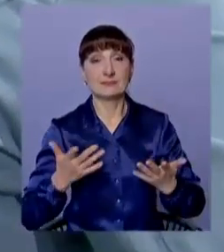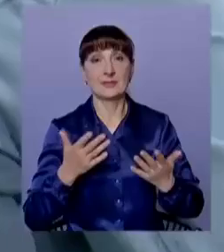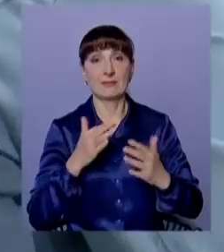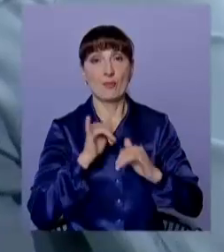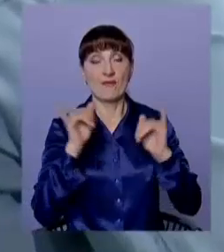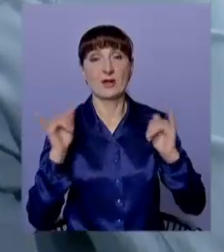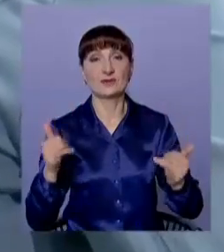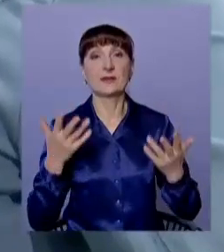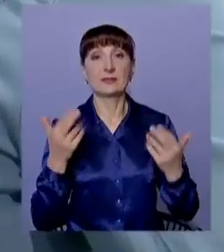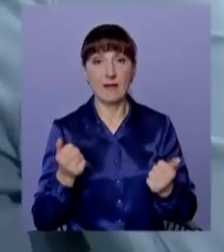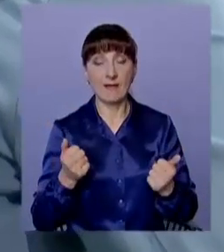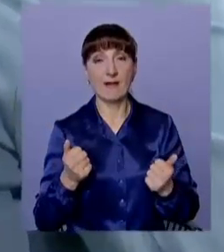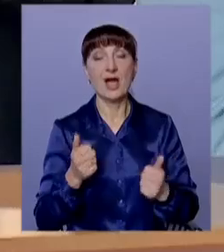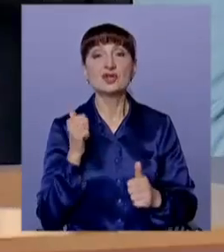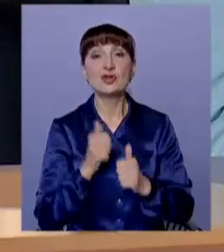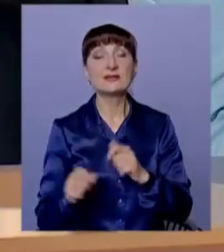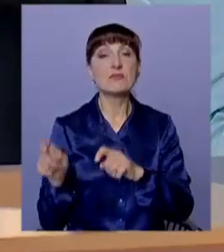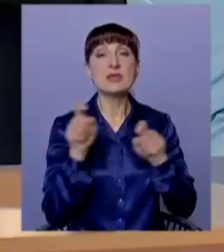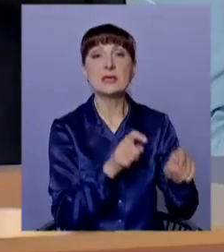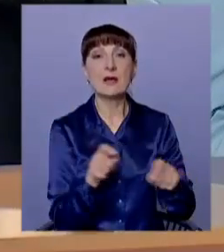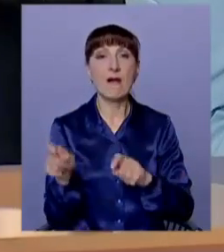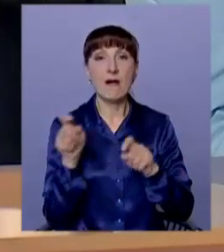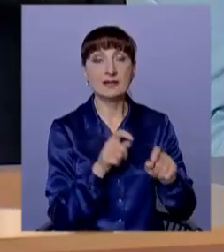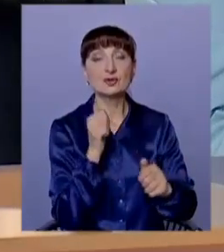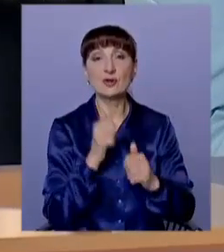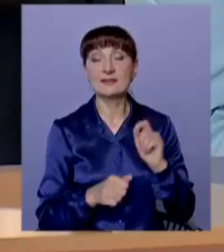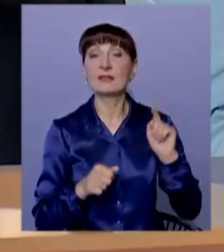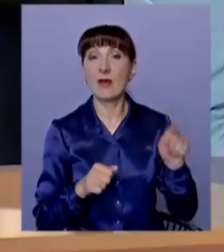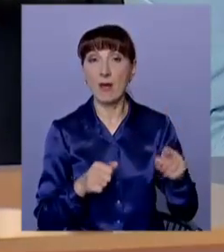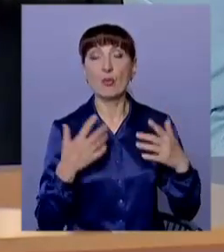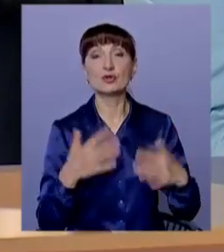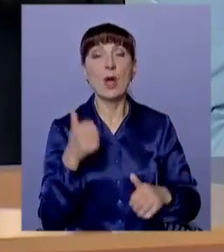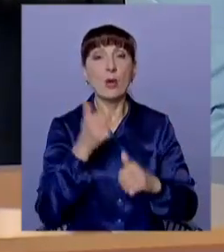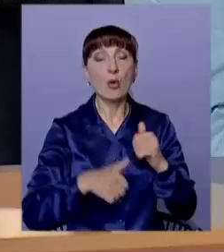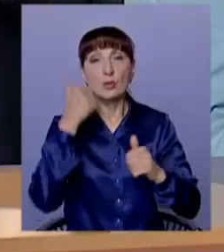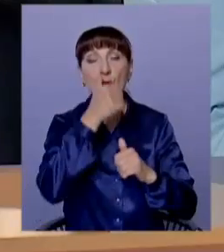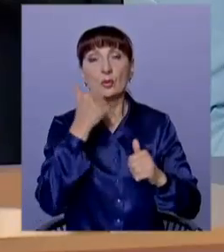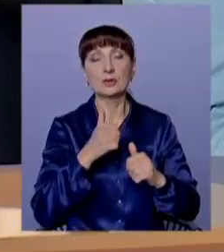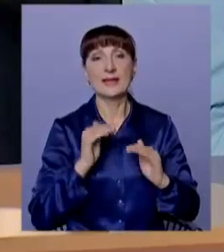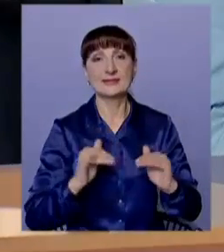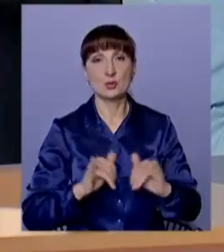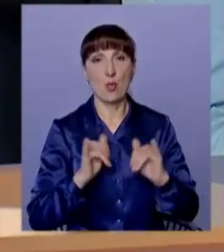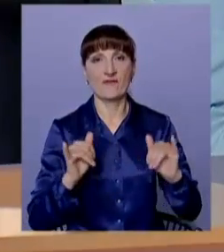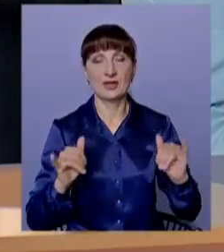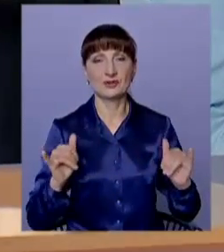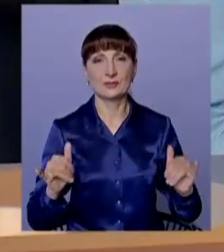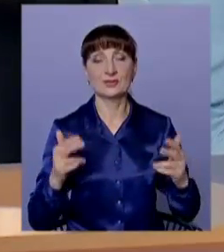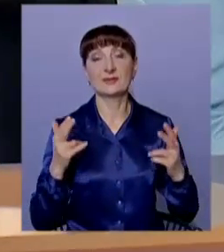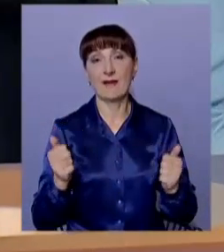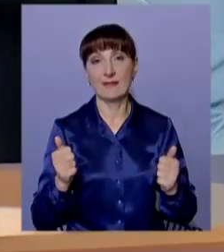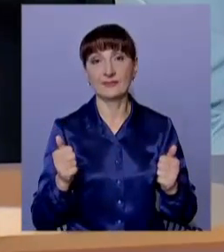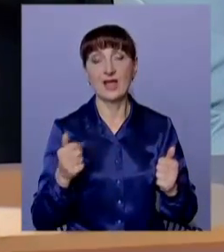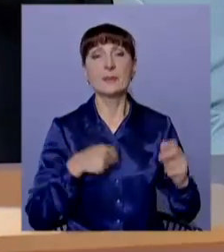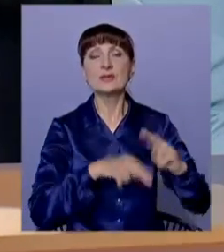Да. Поэтому, наверное, и возникает. Из-за частой миграции там из года в год контингент детей растет. Как бы мы